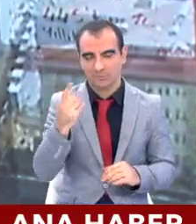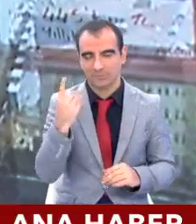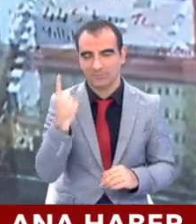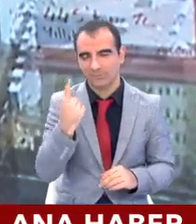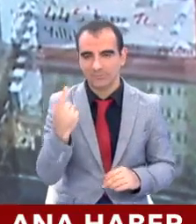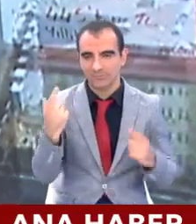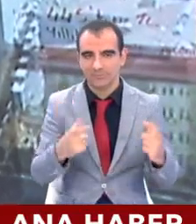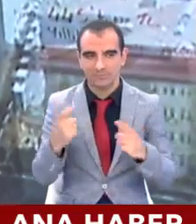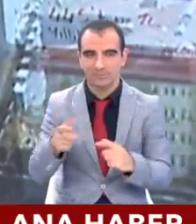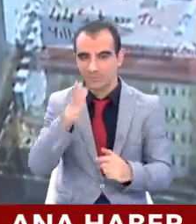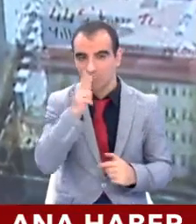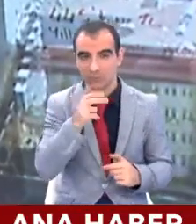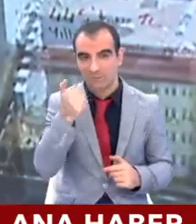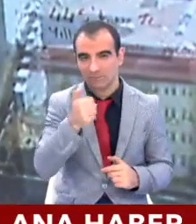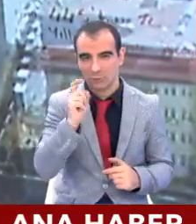görmüşsünüzdür